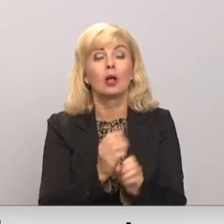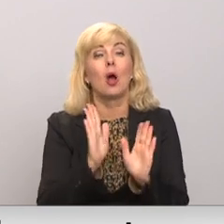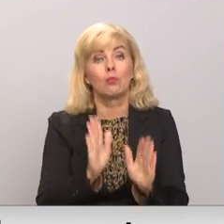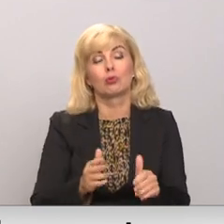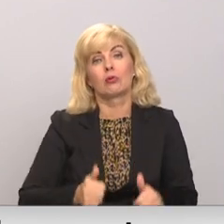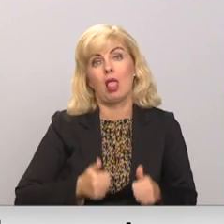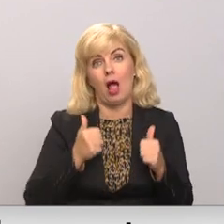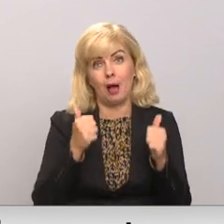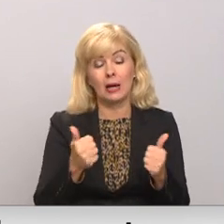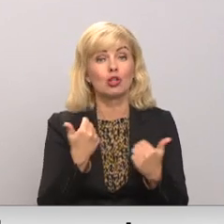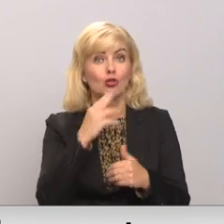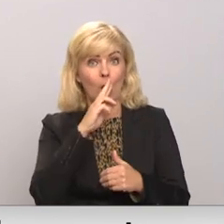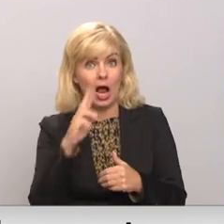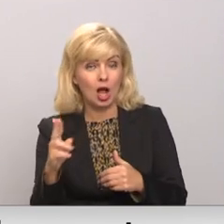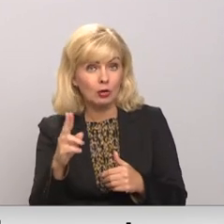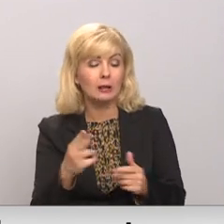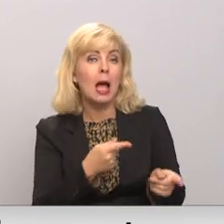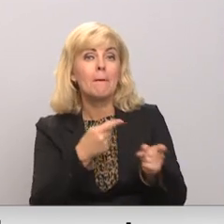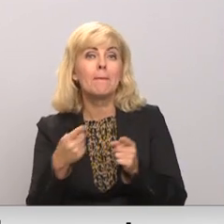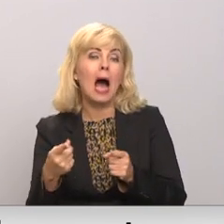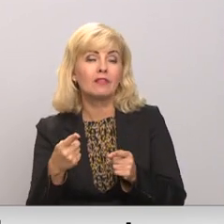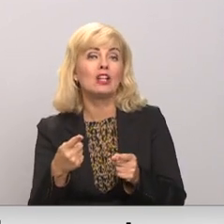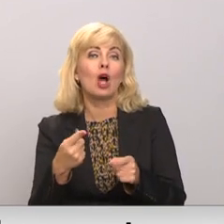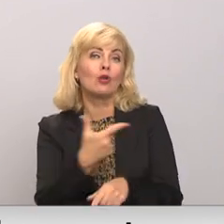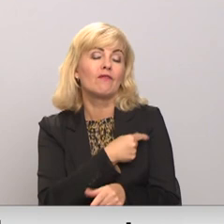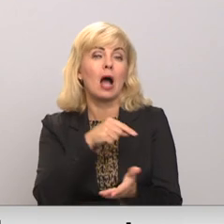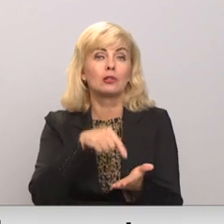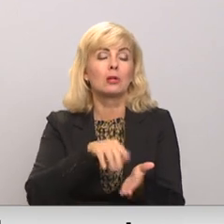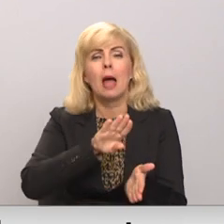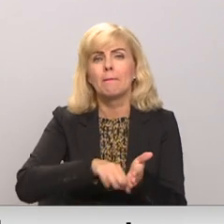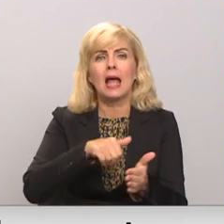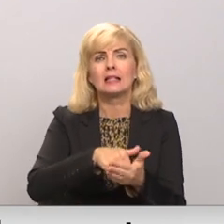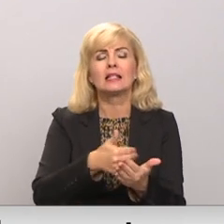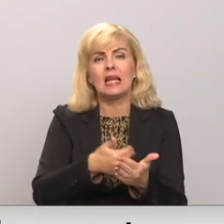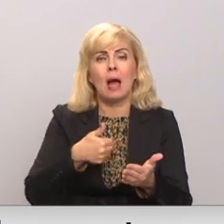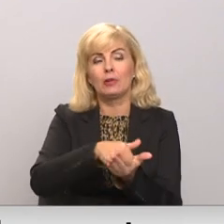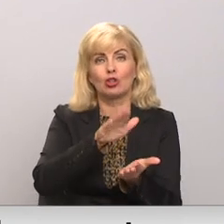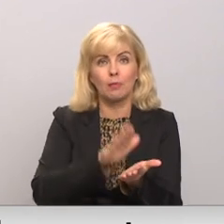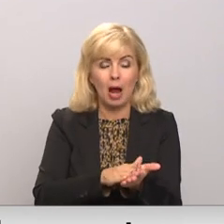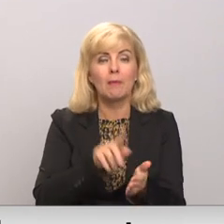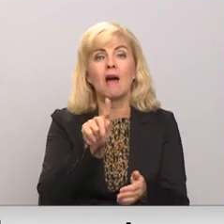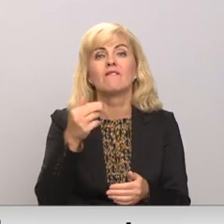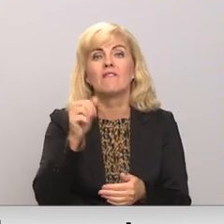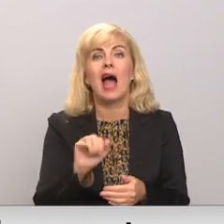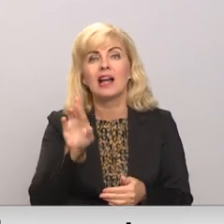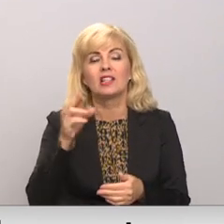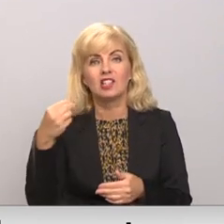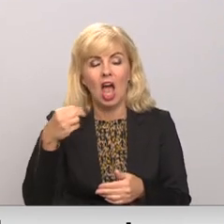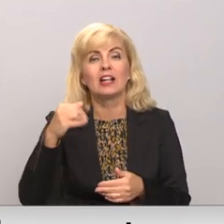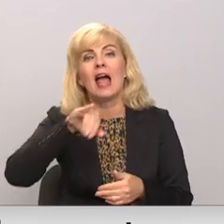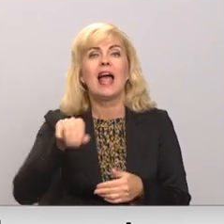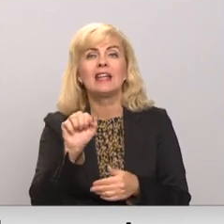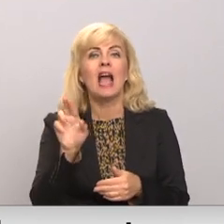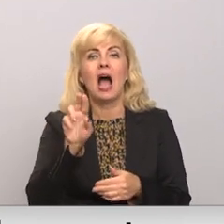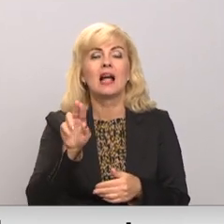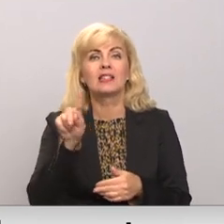labāk. Šonedēļ mobilās vakcinācijas punktā bez iepriekšēja pieraksta vakcinēties ar Pfizer un Johnson vakcīnām